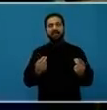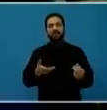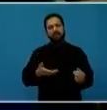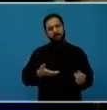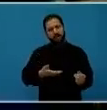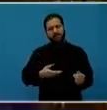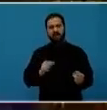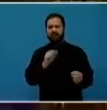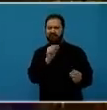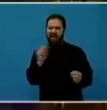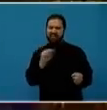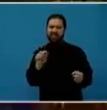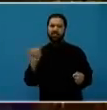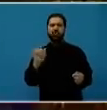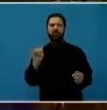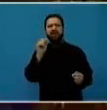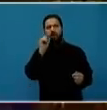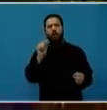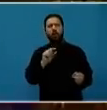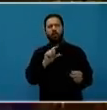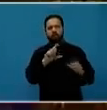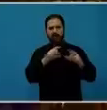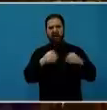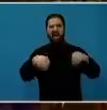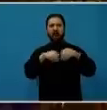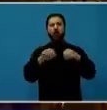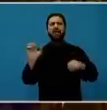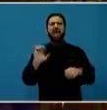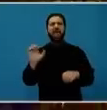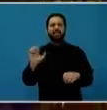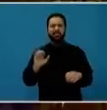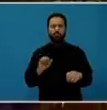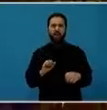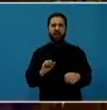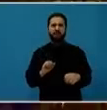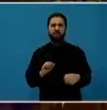Părinte, ne-a scris cineva pe adresa emisiunii noastre, sigur